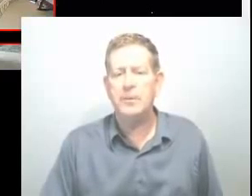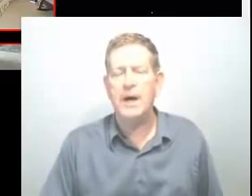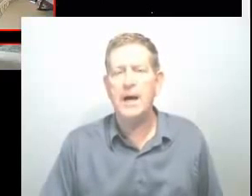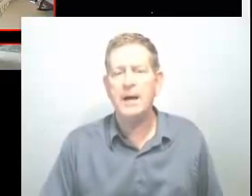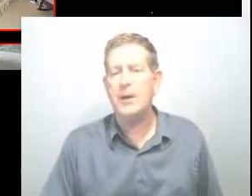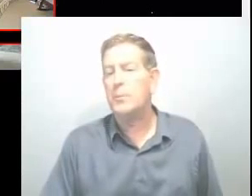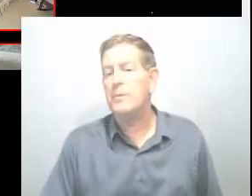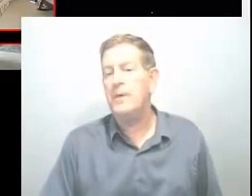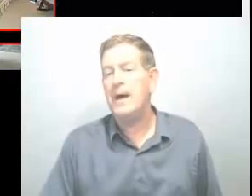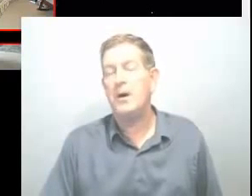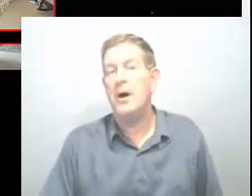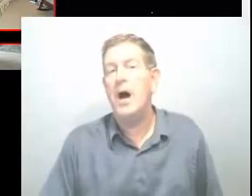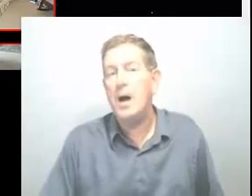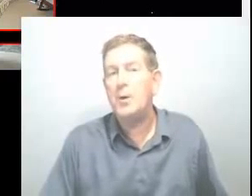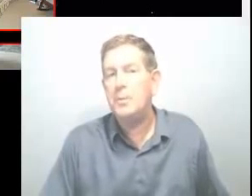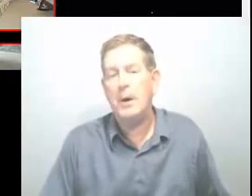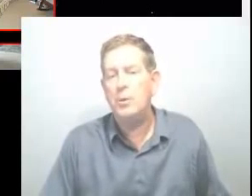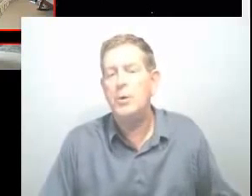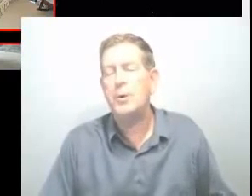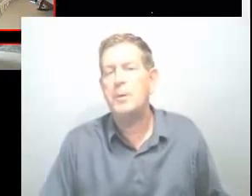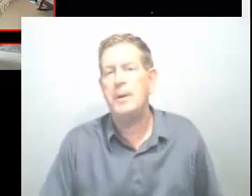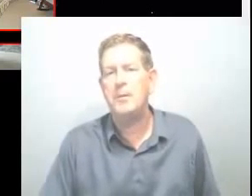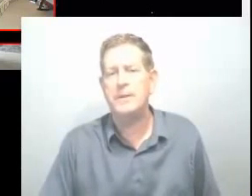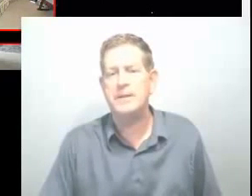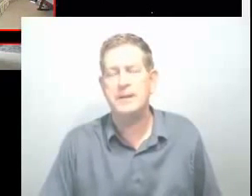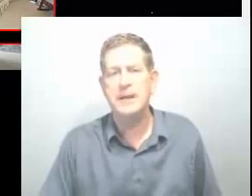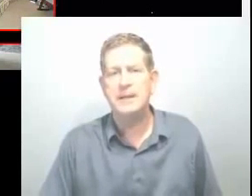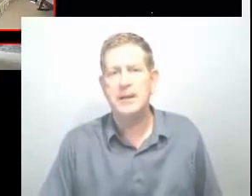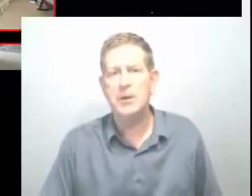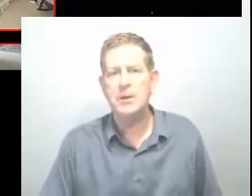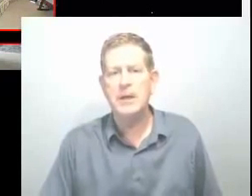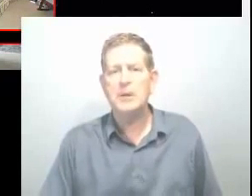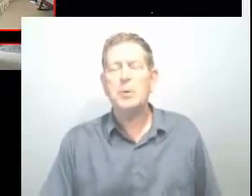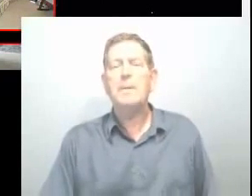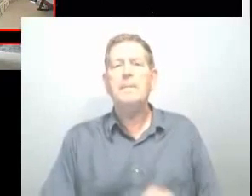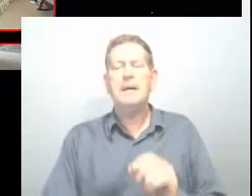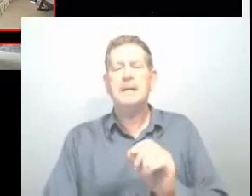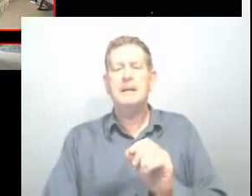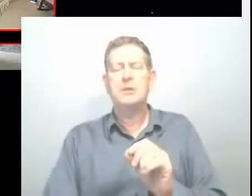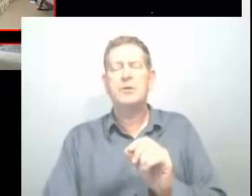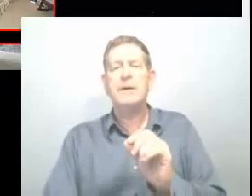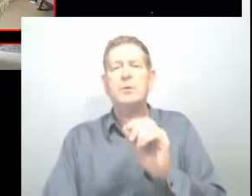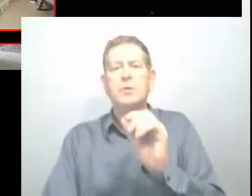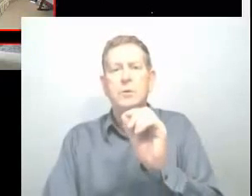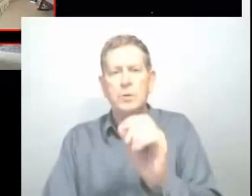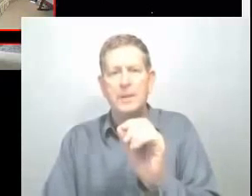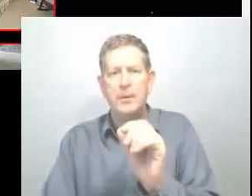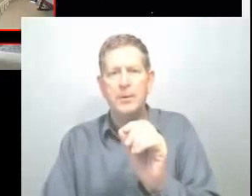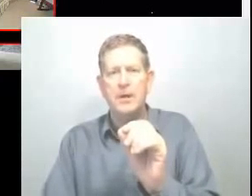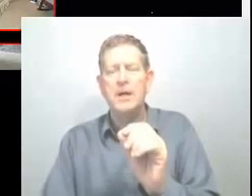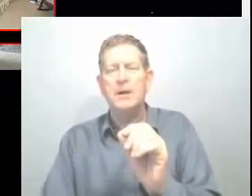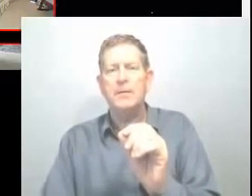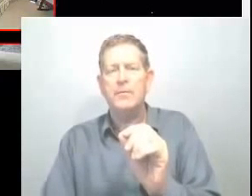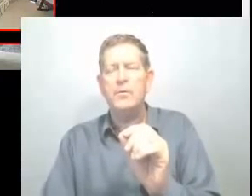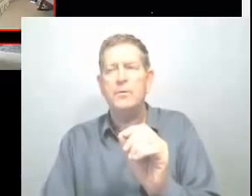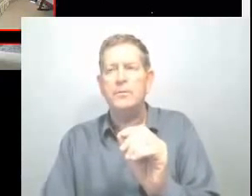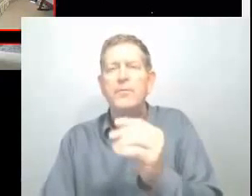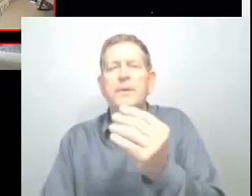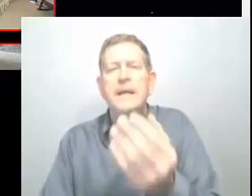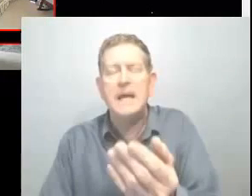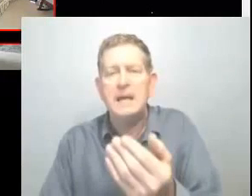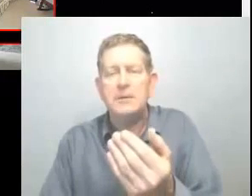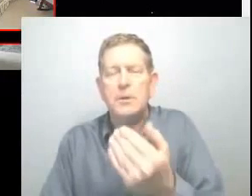les devoirs et on peut faire un repas ou le repas, on va dire. D'accord? Donc, je vais tout d'abord